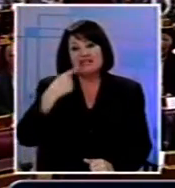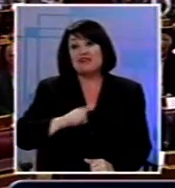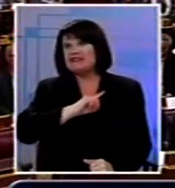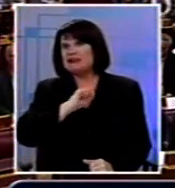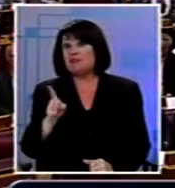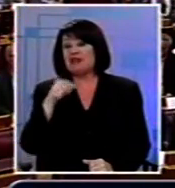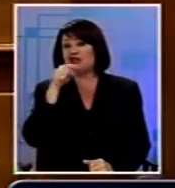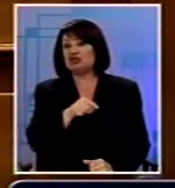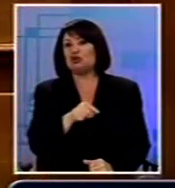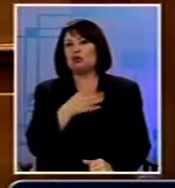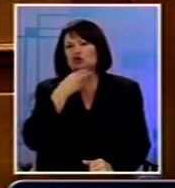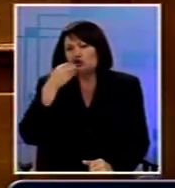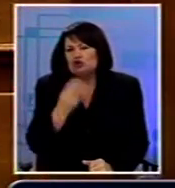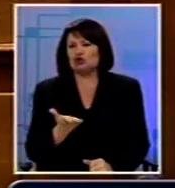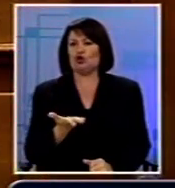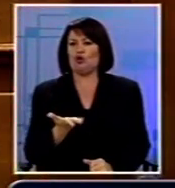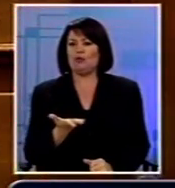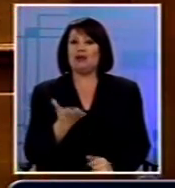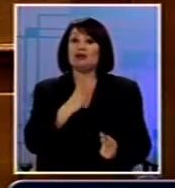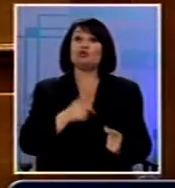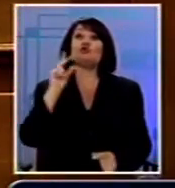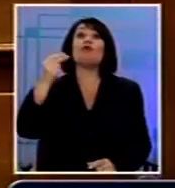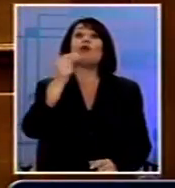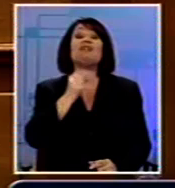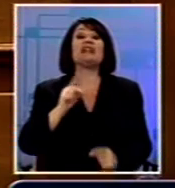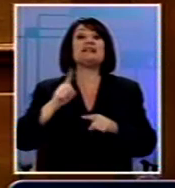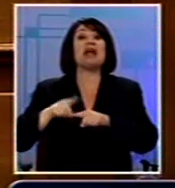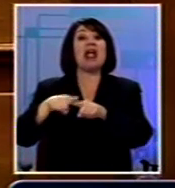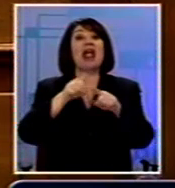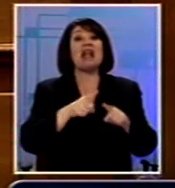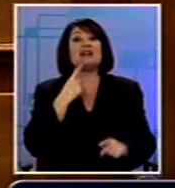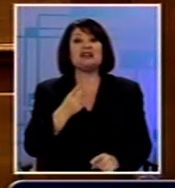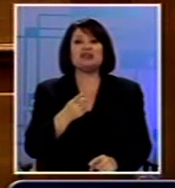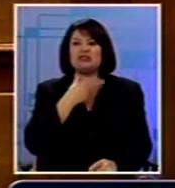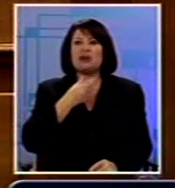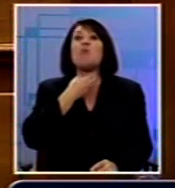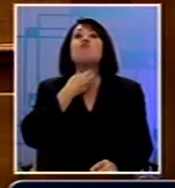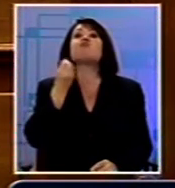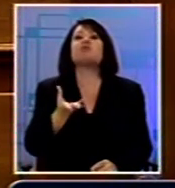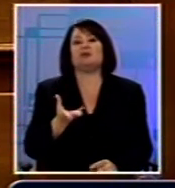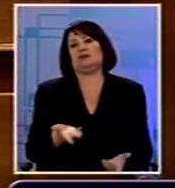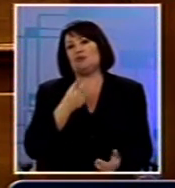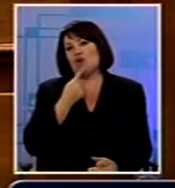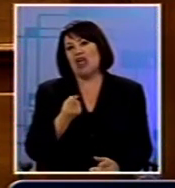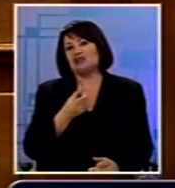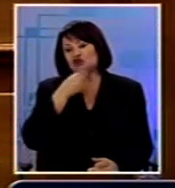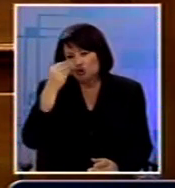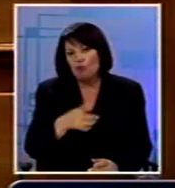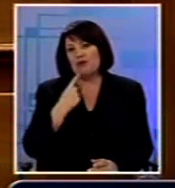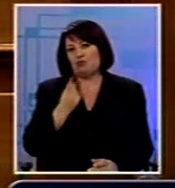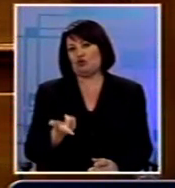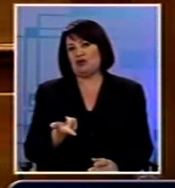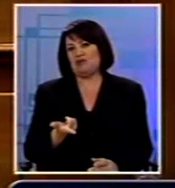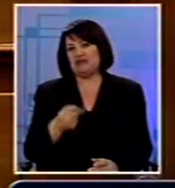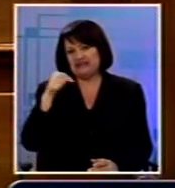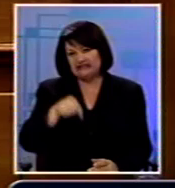με αυτόν τον σκαιότατο τρόπο τους Έλληνες βουλευτές, θεωρώντας τους εξονημένους και αργυρώνητους. Ήταν ντροπή η